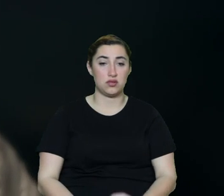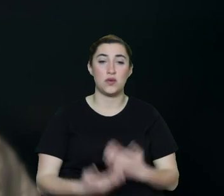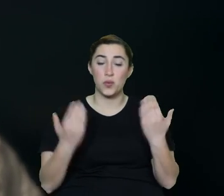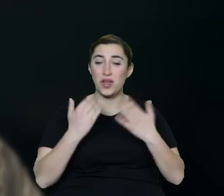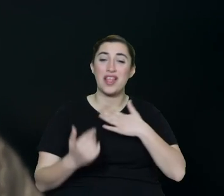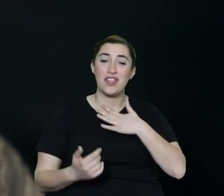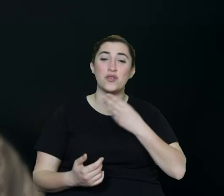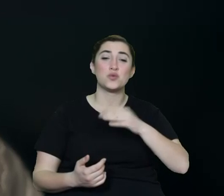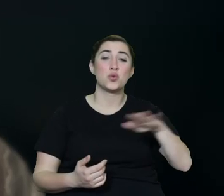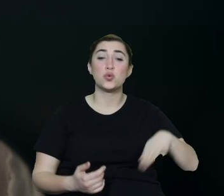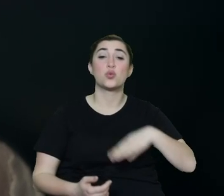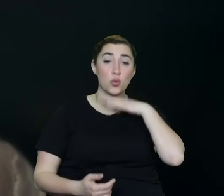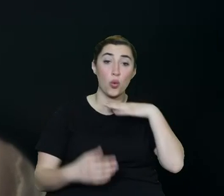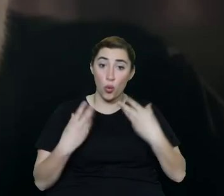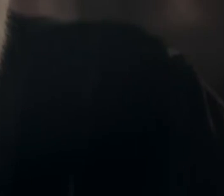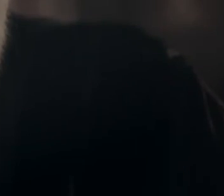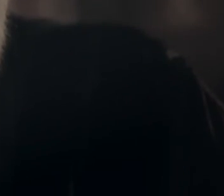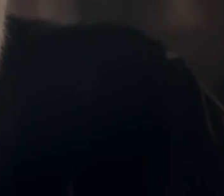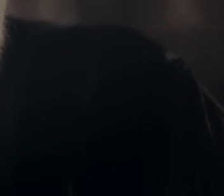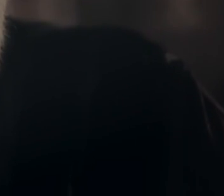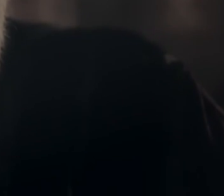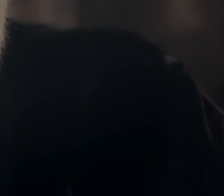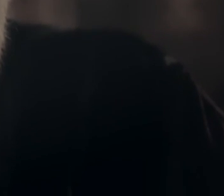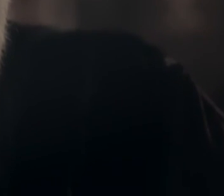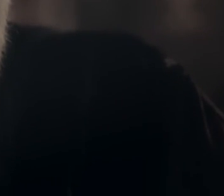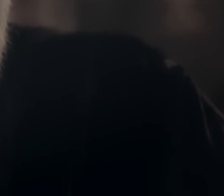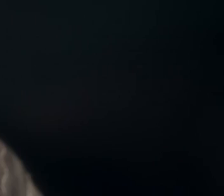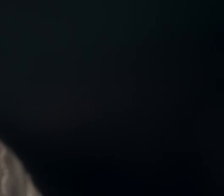Himmetle nefesle çoluk çocuk doyar mı hünkârım?